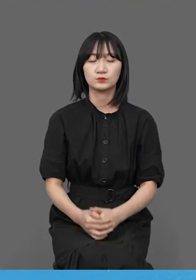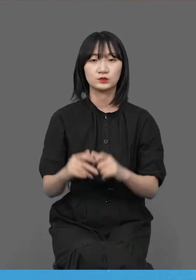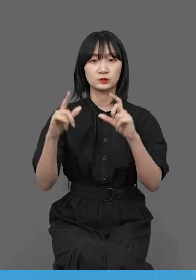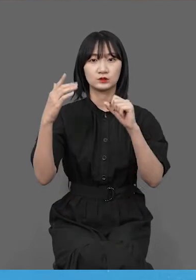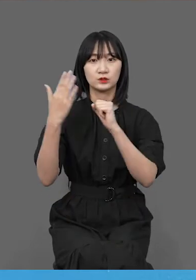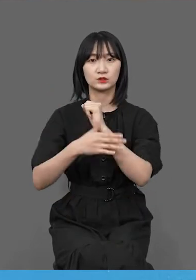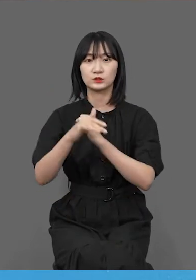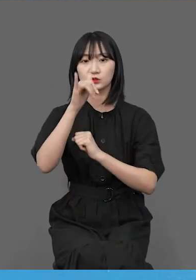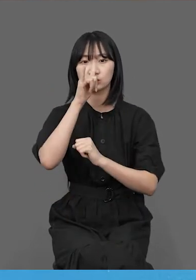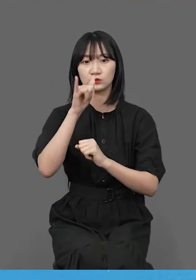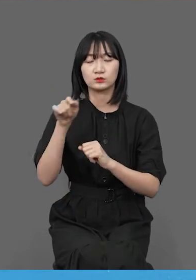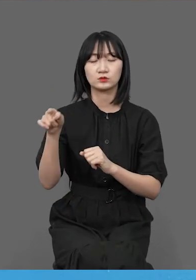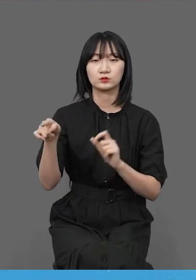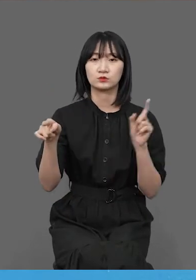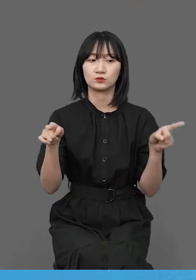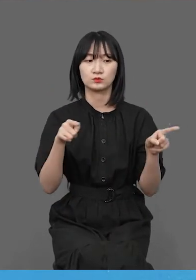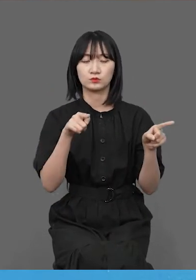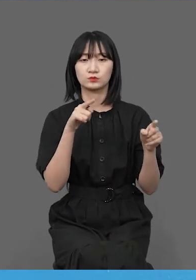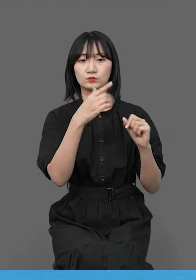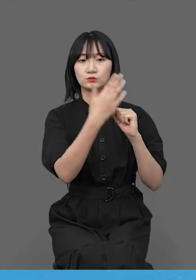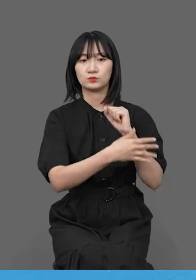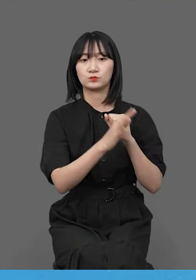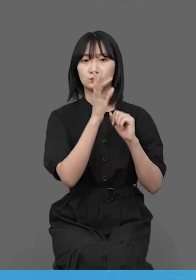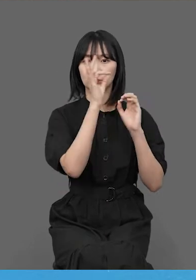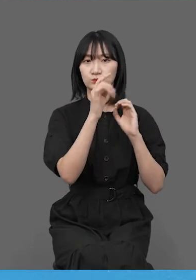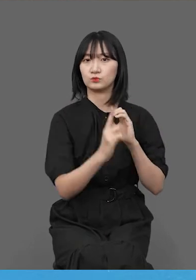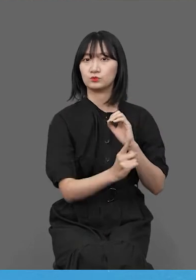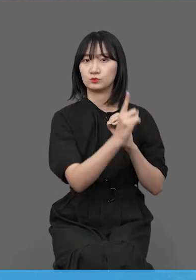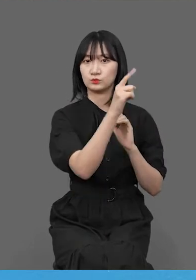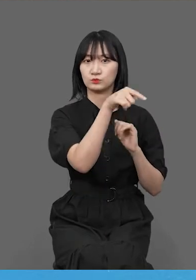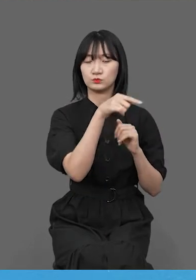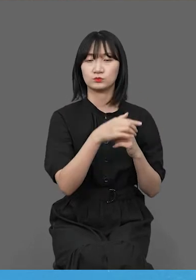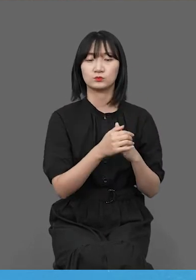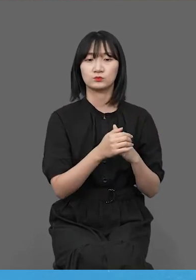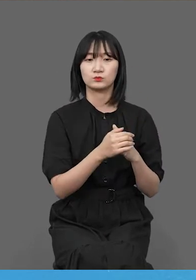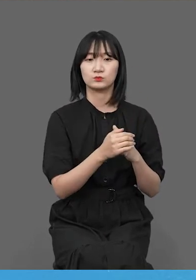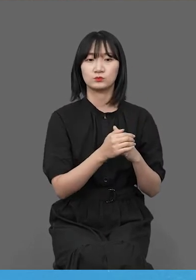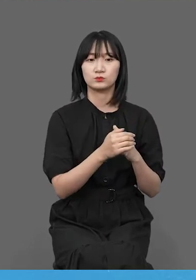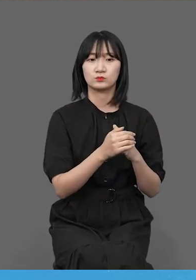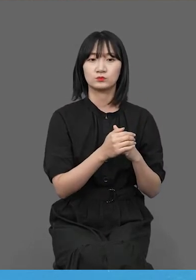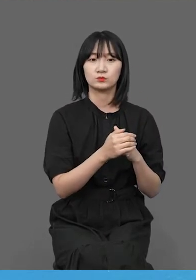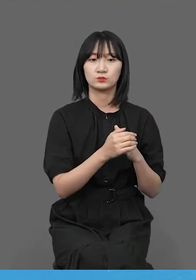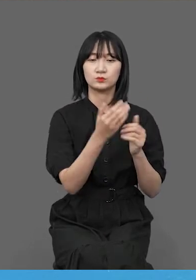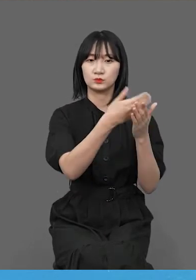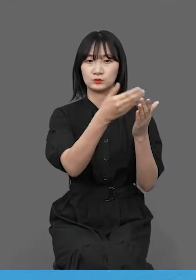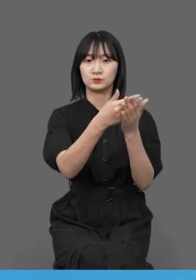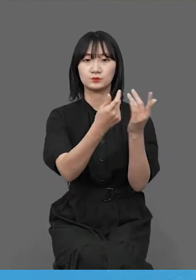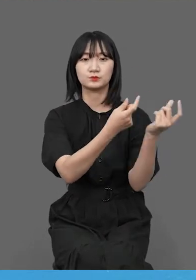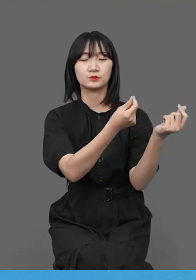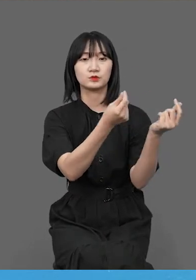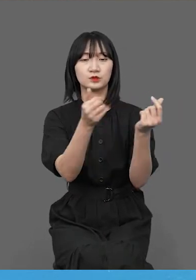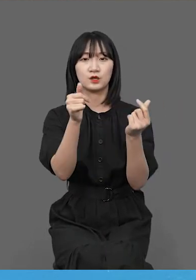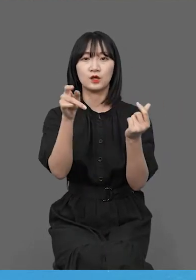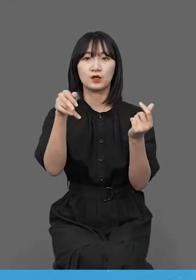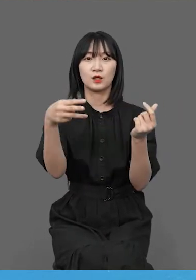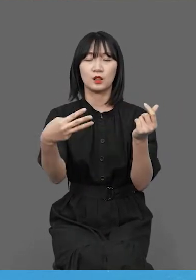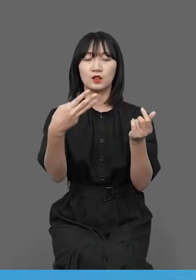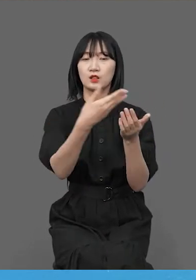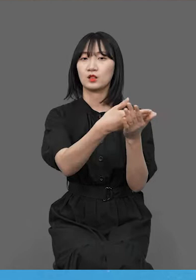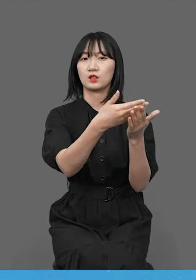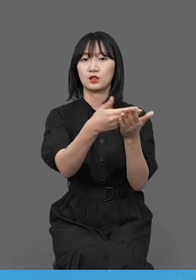있죠. 왼쪽 사진을 보시면 위에 배아 그림이 있는데 다 비슷하게 그려졌잖아요. 그게 헤켈이 그린